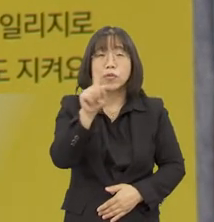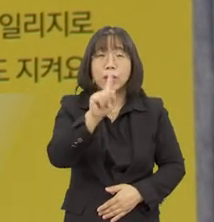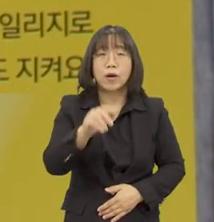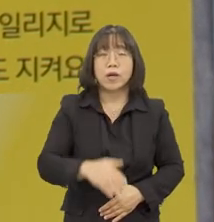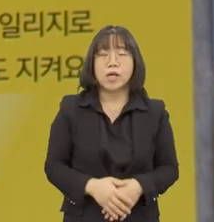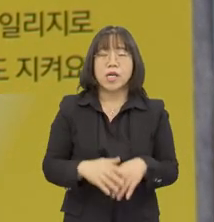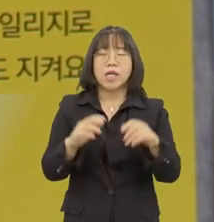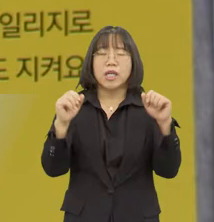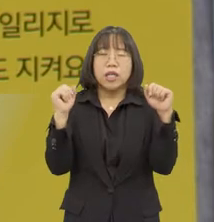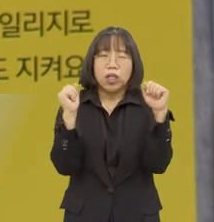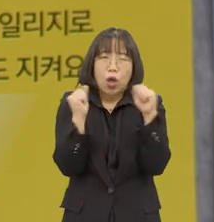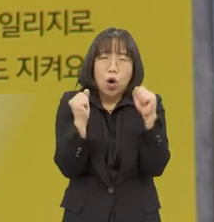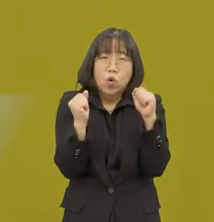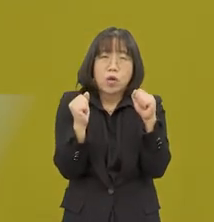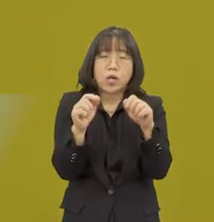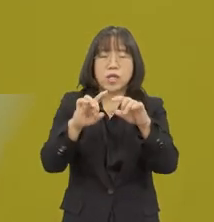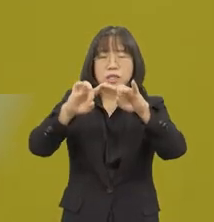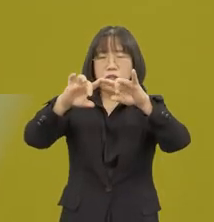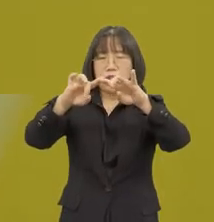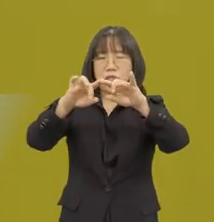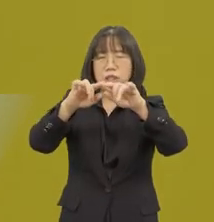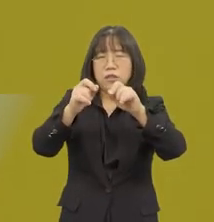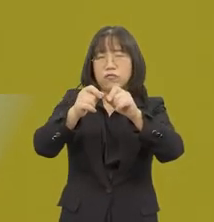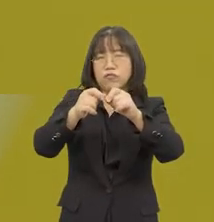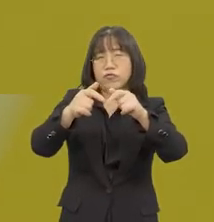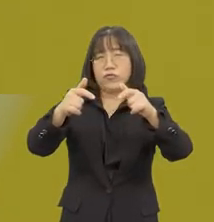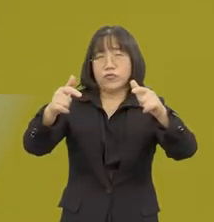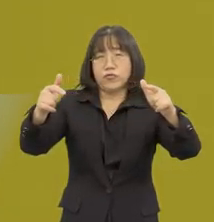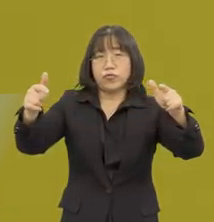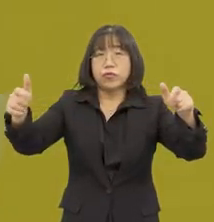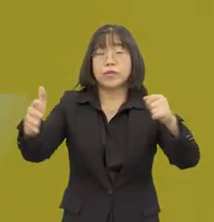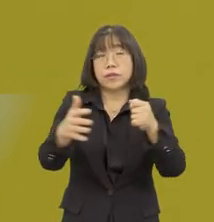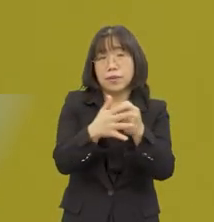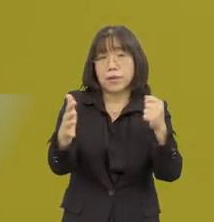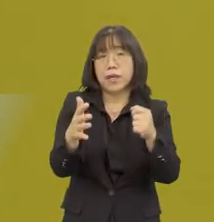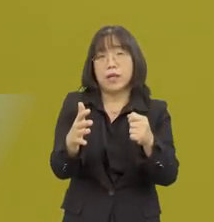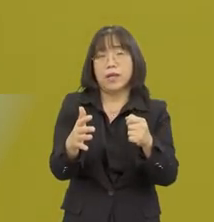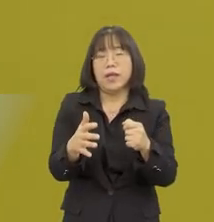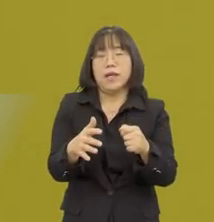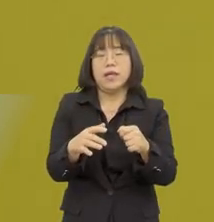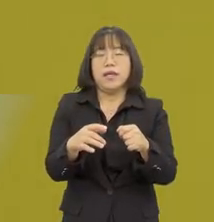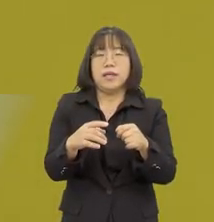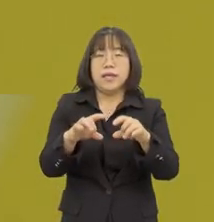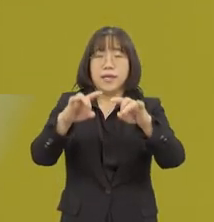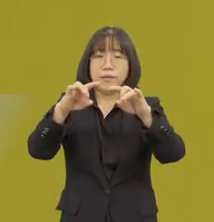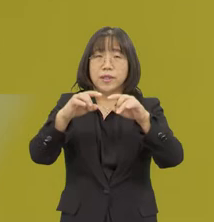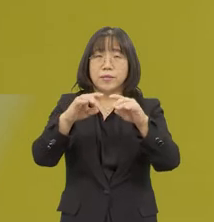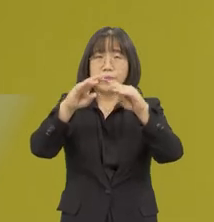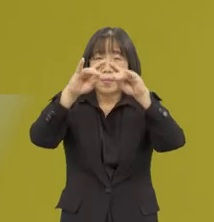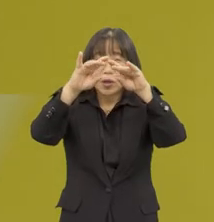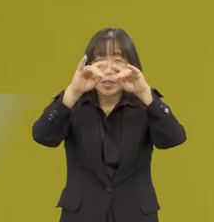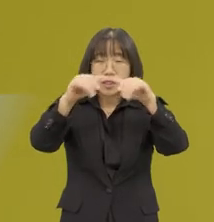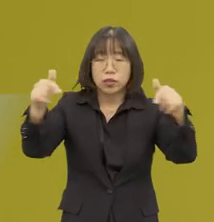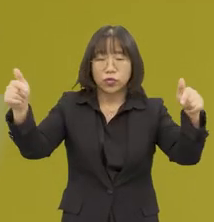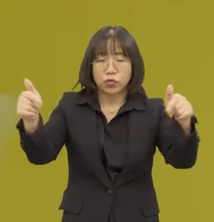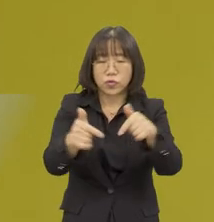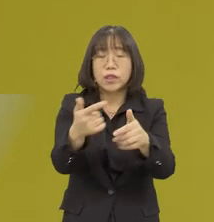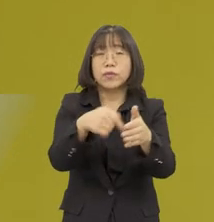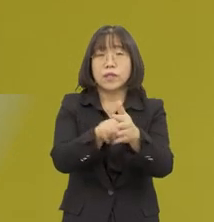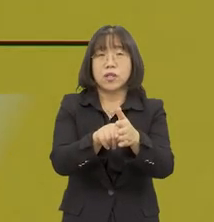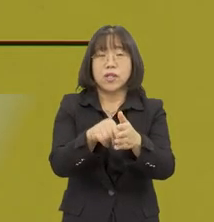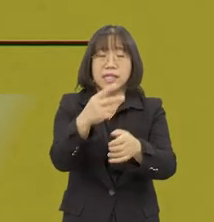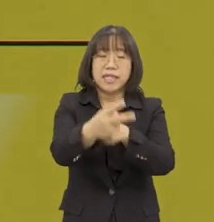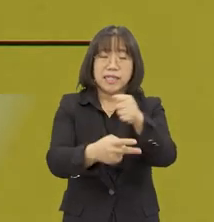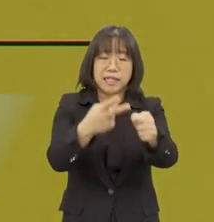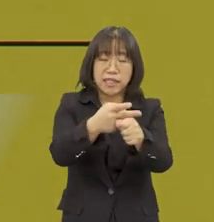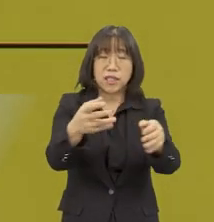에코마일리지는 겨울철 난방에너지 증가로 발생하는 고농도 미세먼지를 줄이기 위해 마련된 제도입니다. 6개월마다